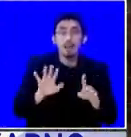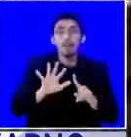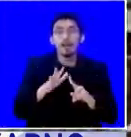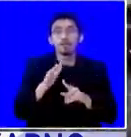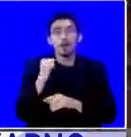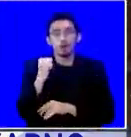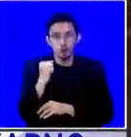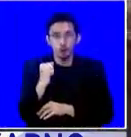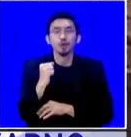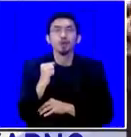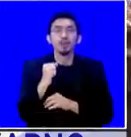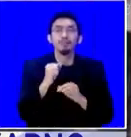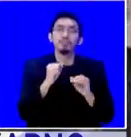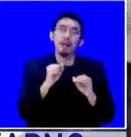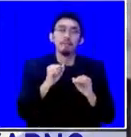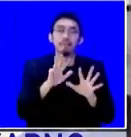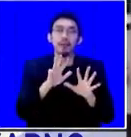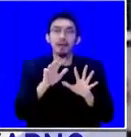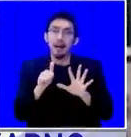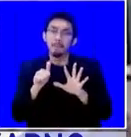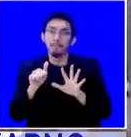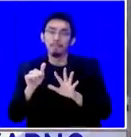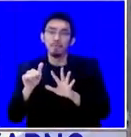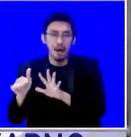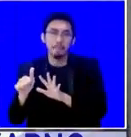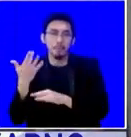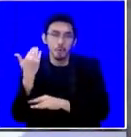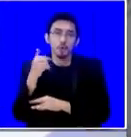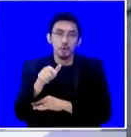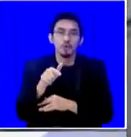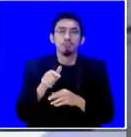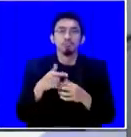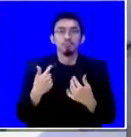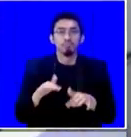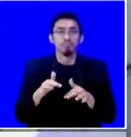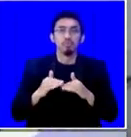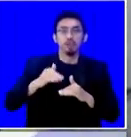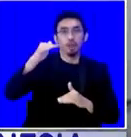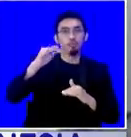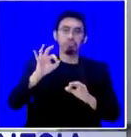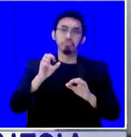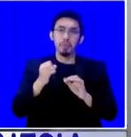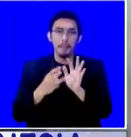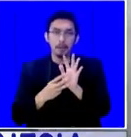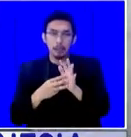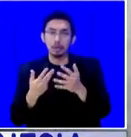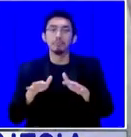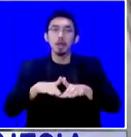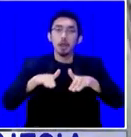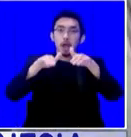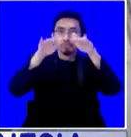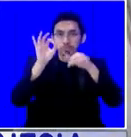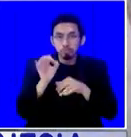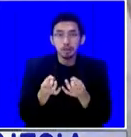tahun 1966. Tinggi 74 meter yang terdiri dari 15 lantai membuat Sarinah kala itu menjadi bangunan pencakar